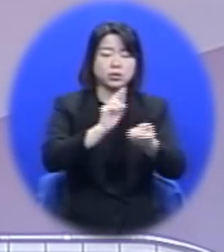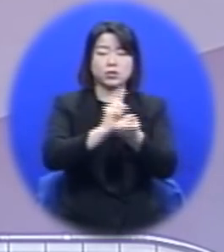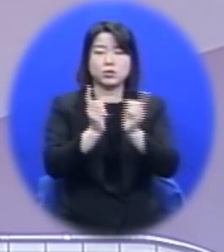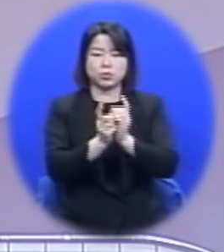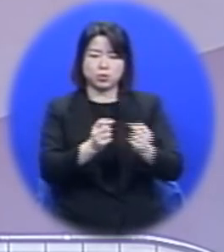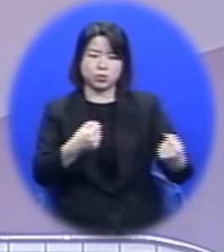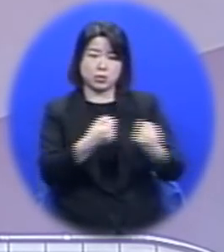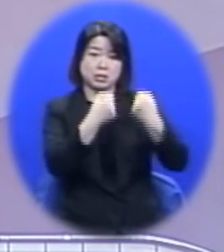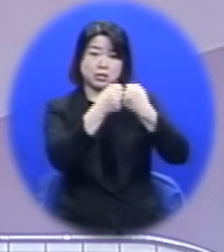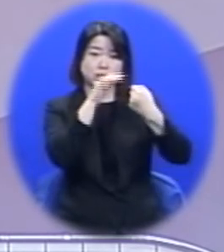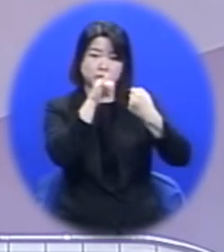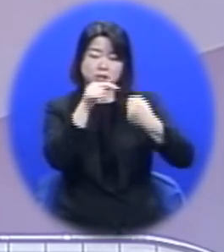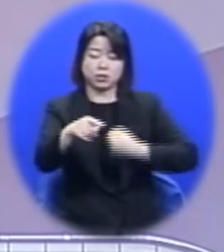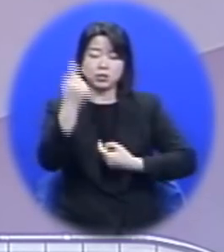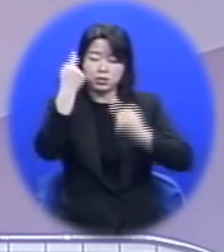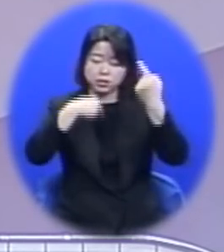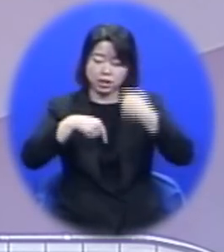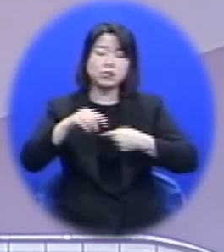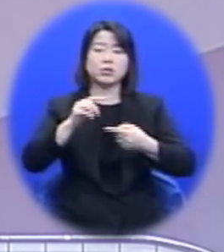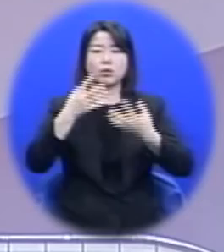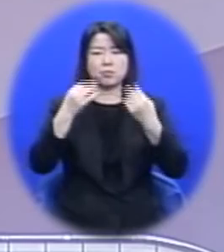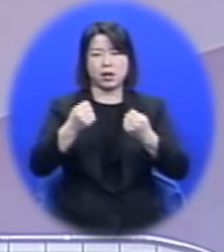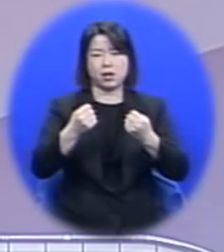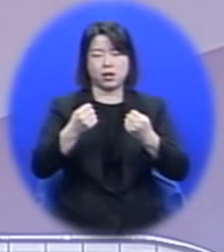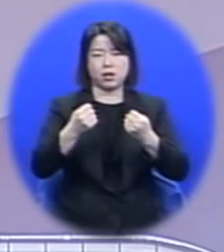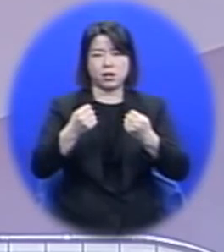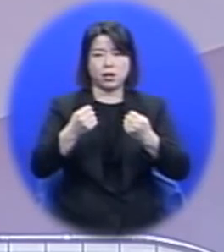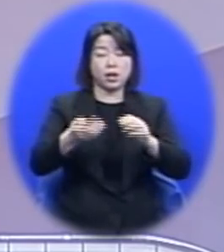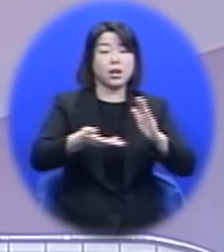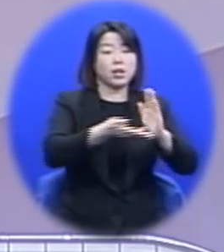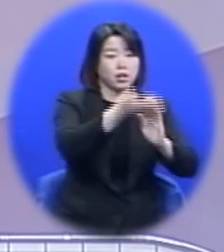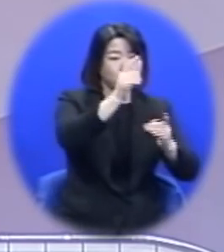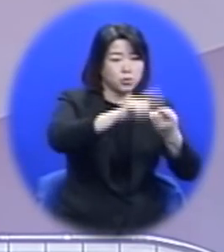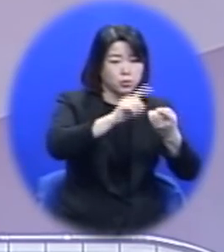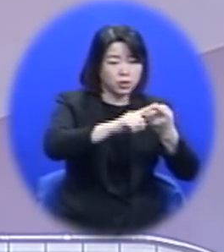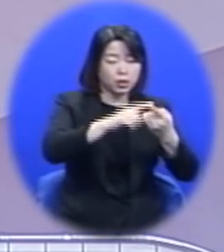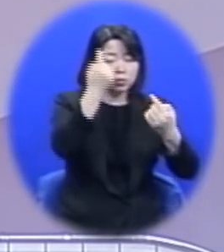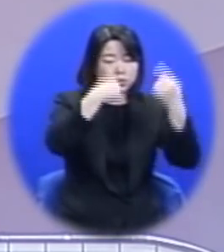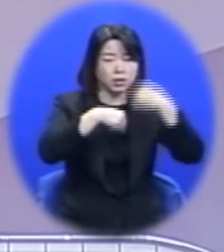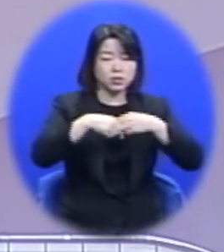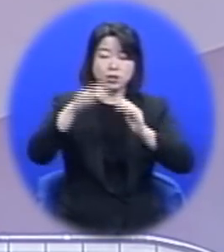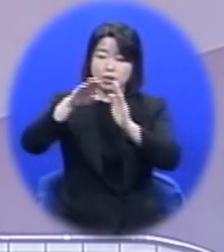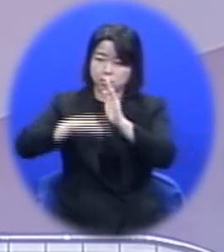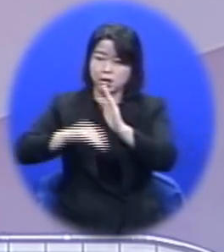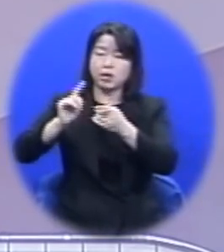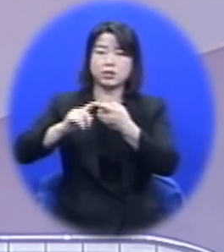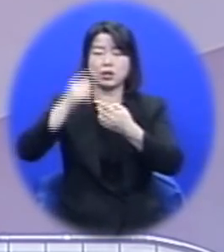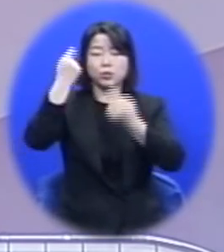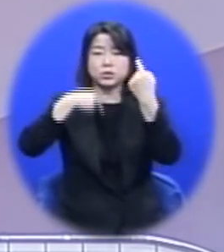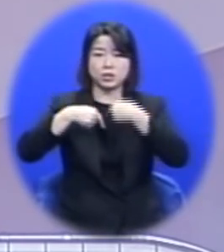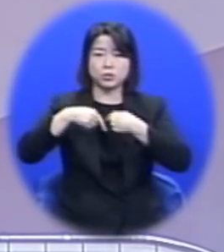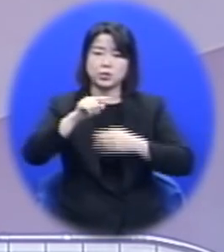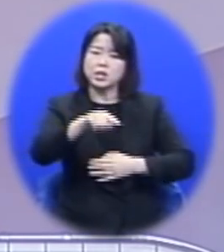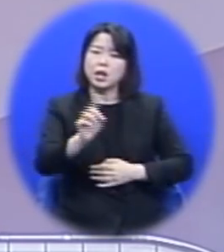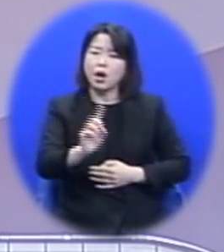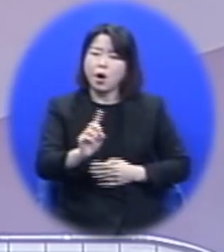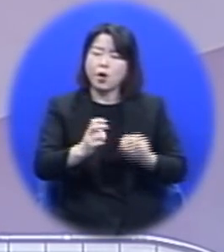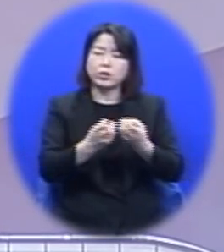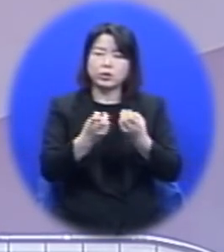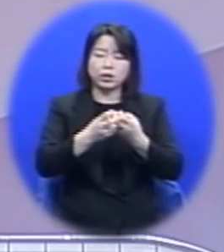없어요. 남쪽은 남쪽대로, 북쪽은 북쪽대로. 여러분, 이것이 어떻게 화해될 수 있을까요?